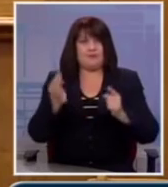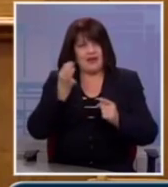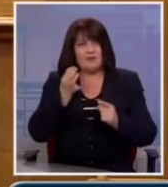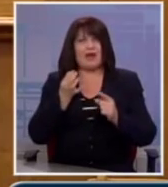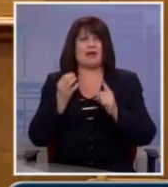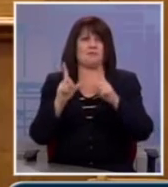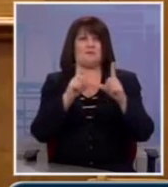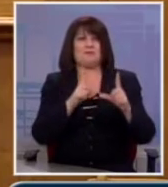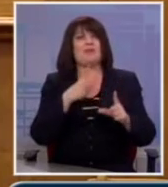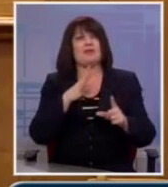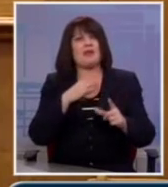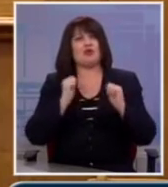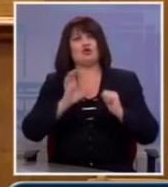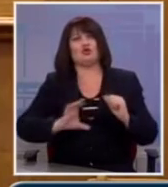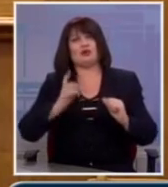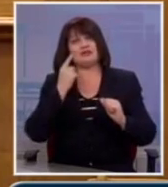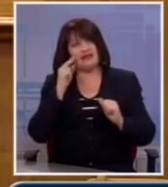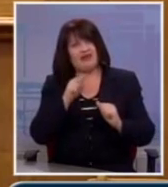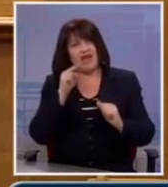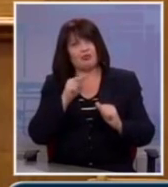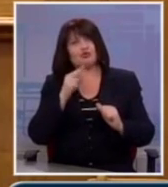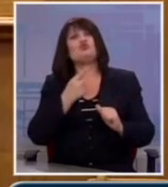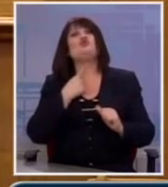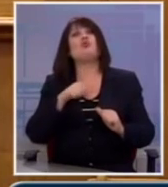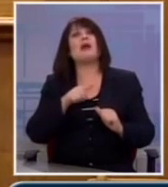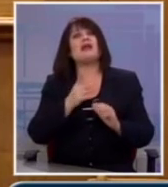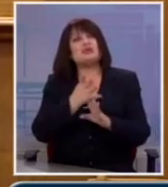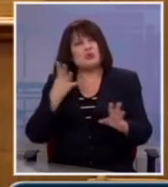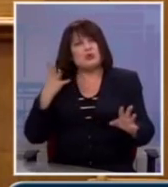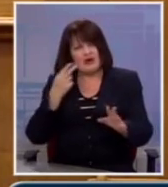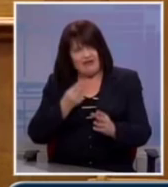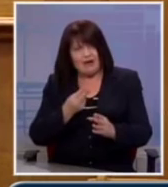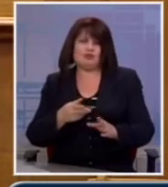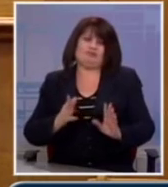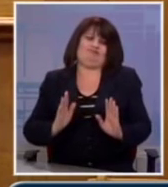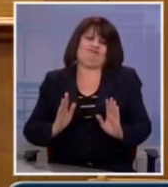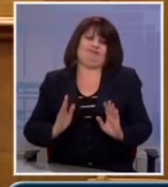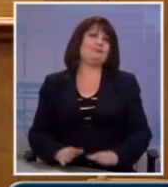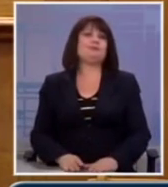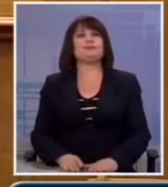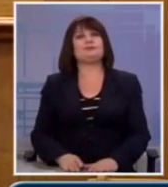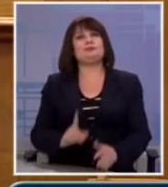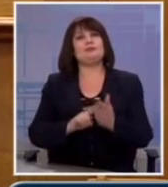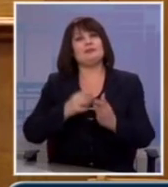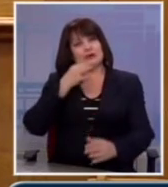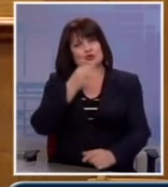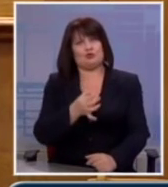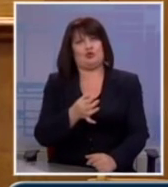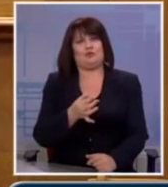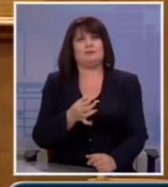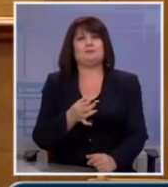παράθυρα, ότι θέλουν οι τουρίστες να βλέπουν αυτή την ένταση και τις ουρές. Και θα πρέπει να σας ενημερώσω,